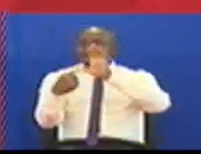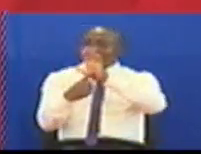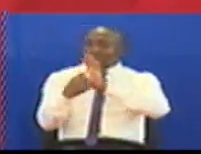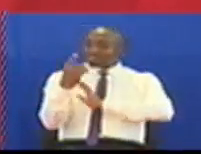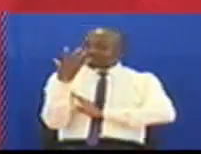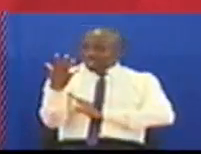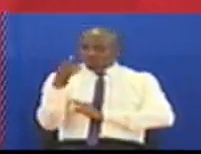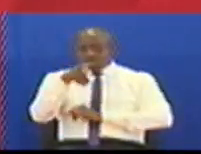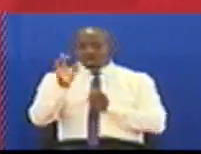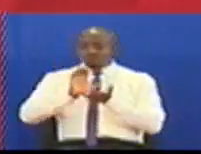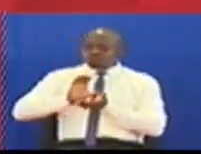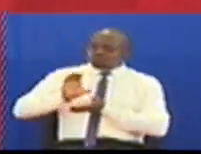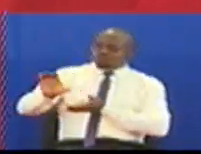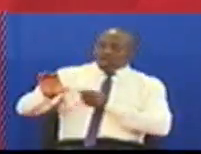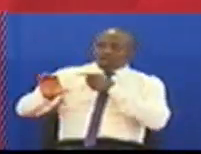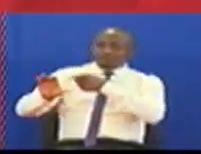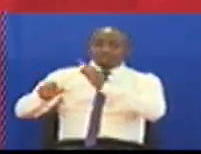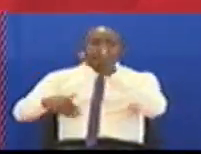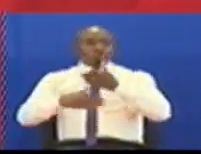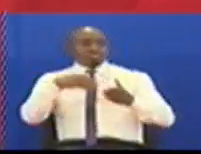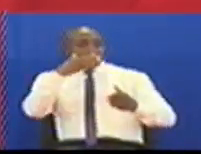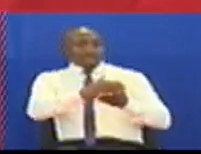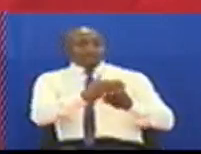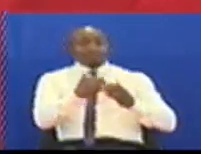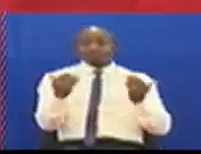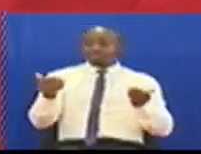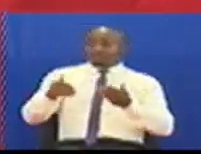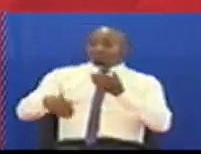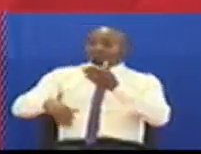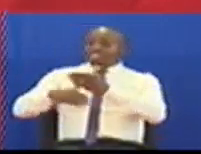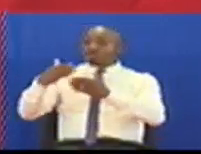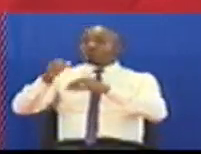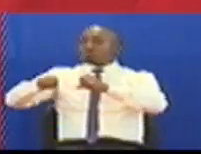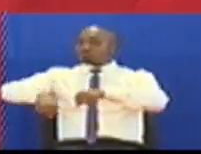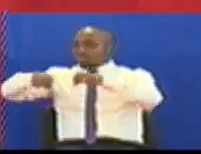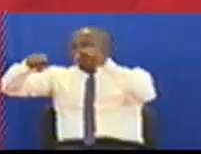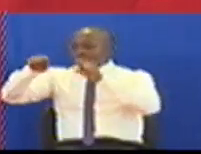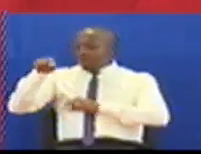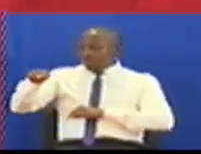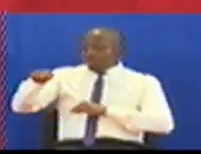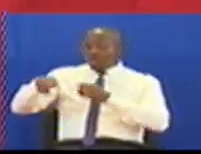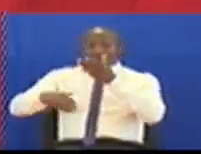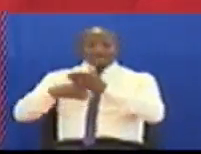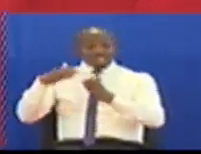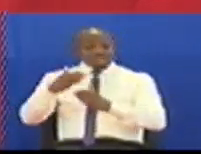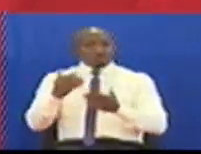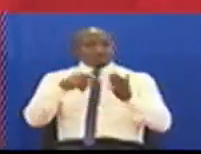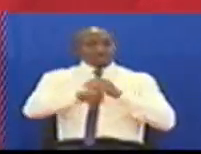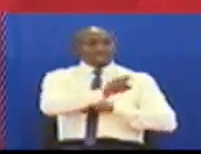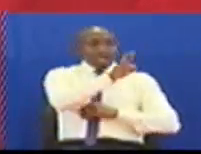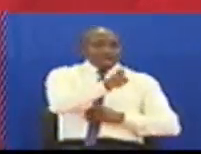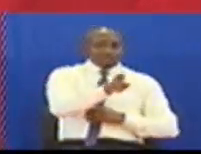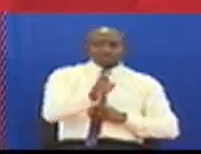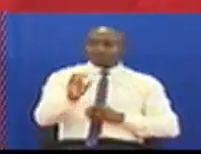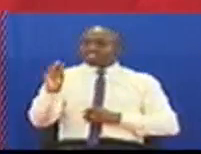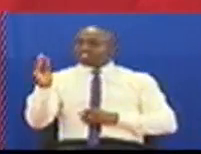ambazo zimetengwa kwa ajili ya ujenzi wa majengo ya utawala. Na majengo haya yanakwenda kujengwa katika halmashauri ya wilaya